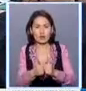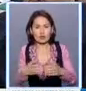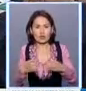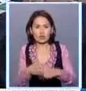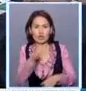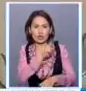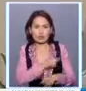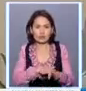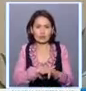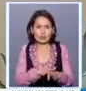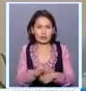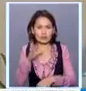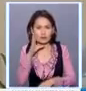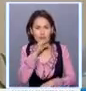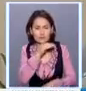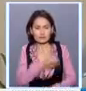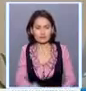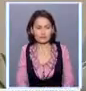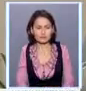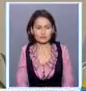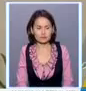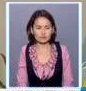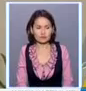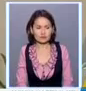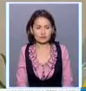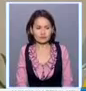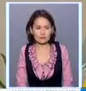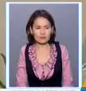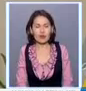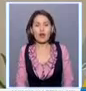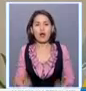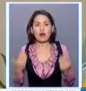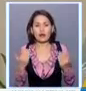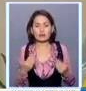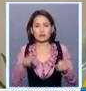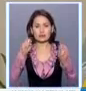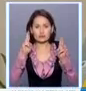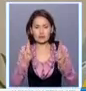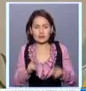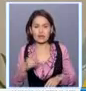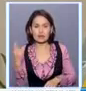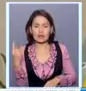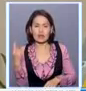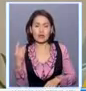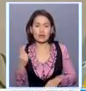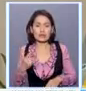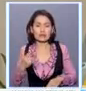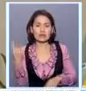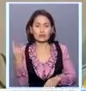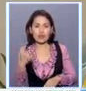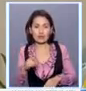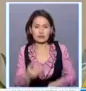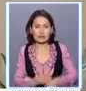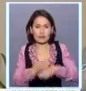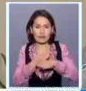асырған. Қазір инватакси деген шықты, жеке көмекші деген бар. Қазір бұрын шығанбаса, қазір көмекші беріп отыр